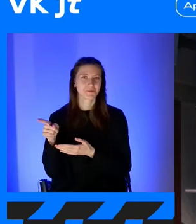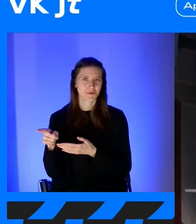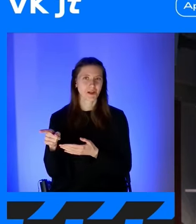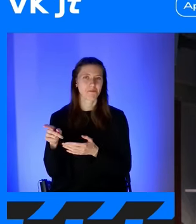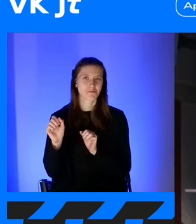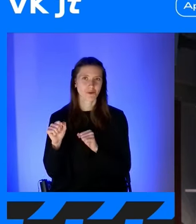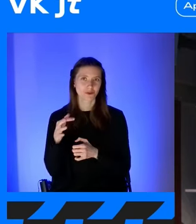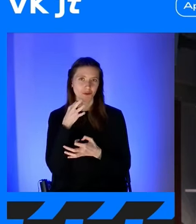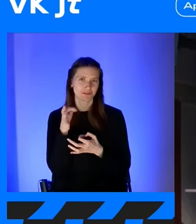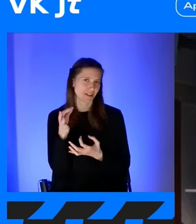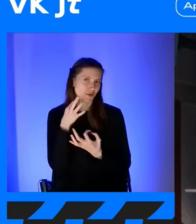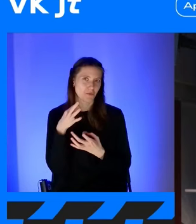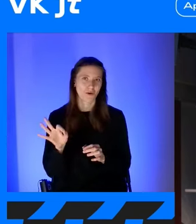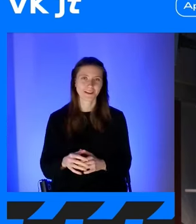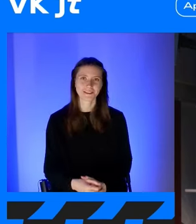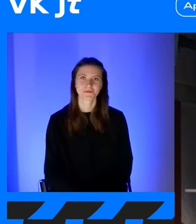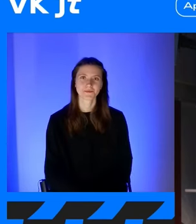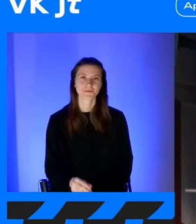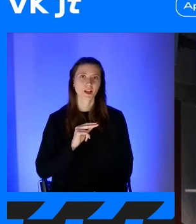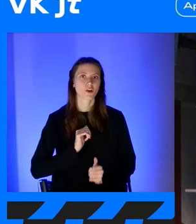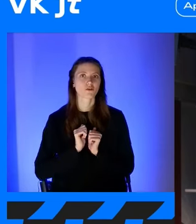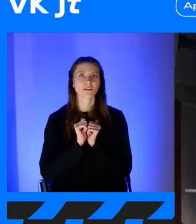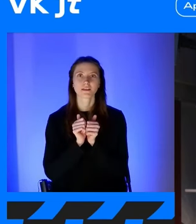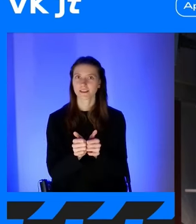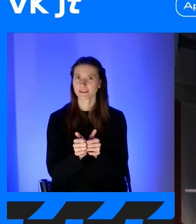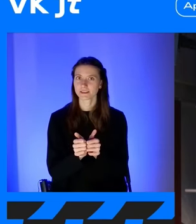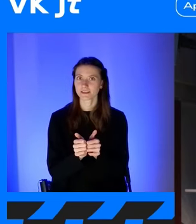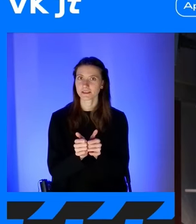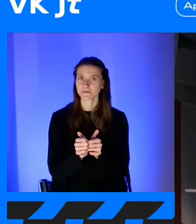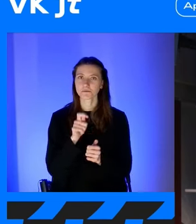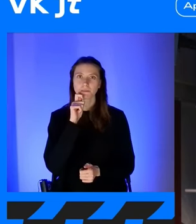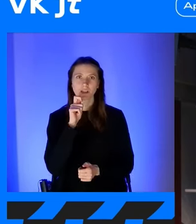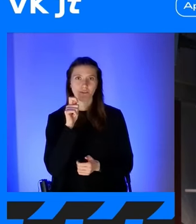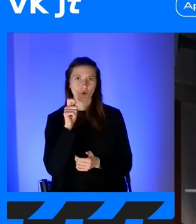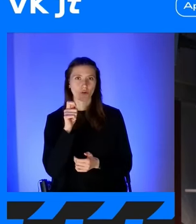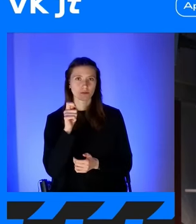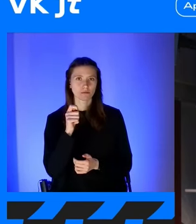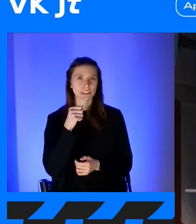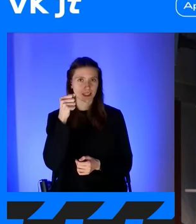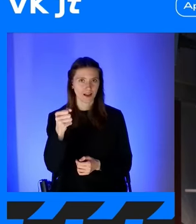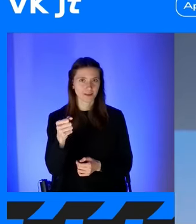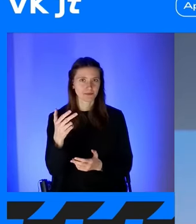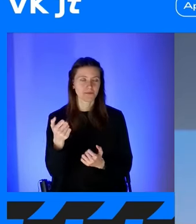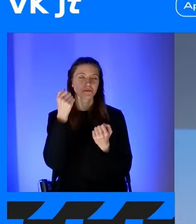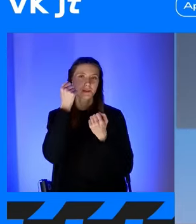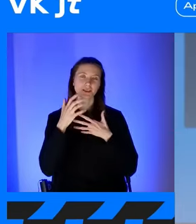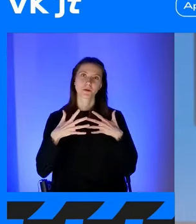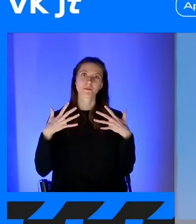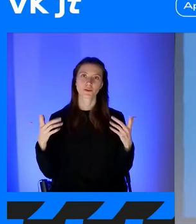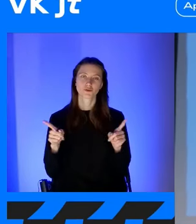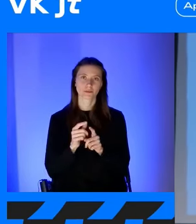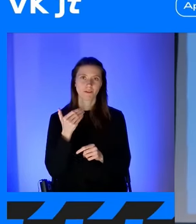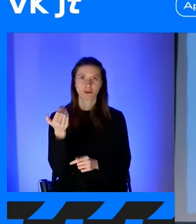шучу коллеги кто микрофон дали уже да спасибо Да Большое спасибо за